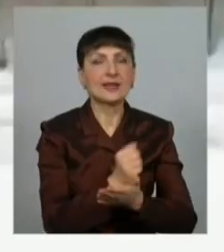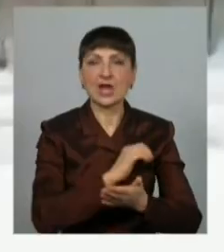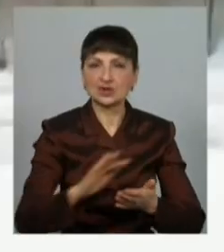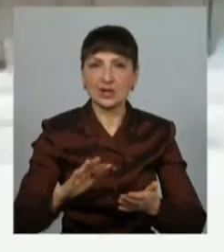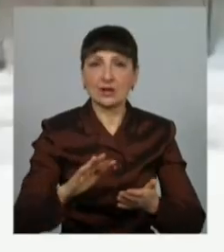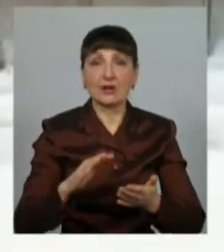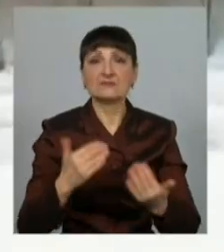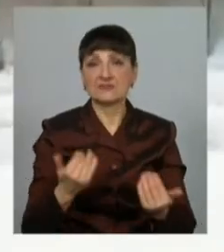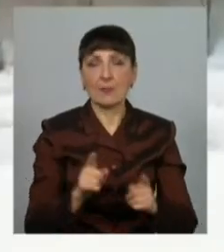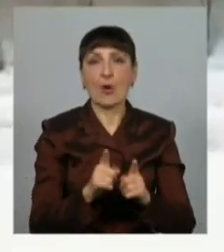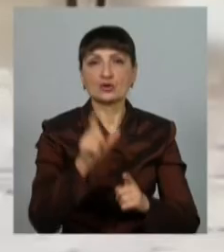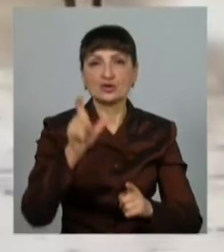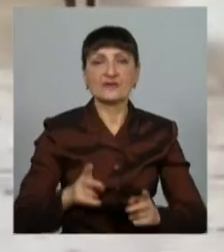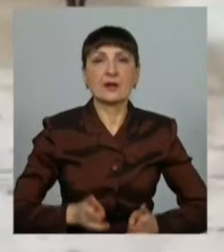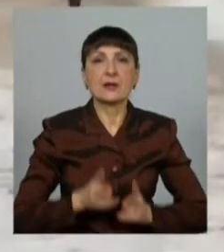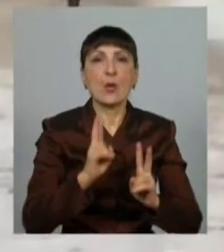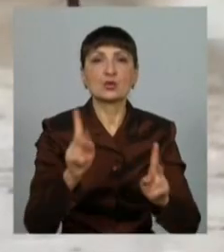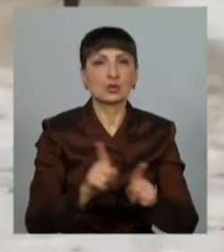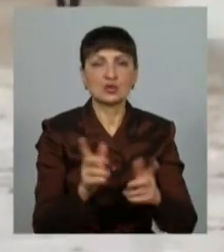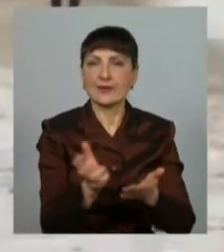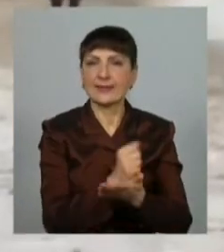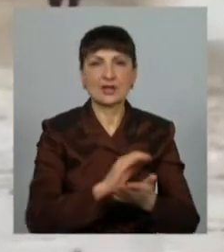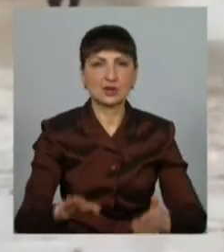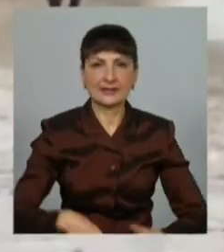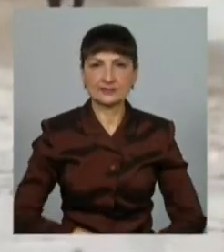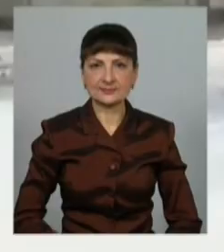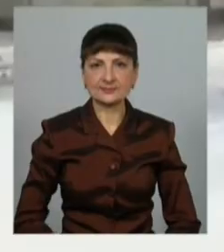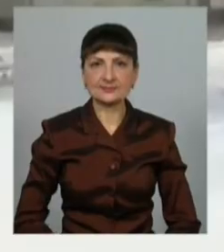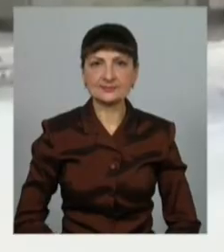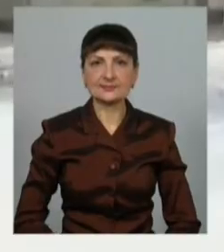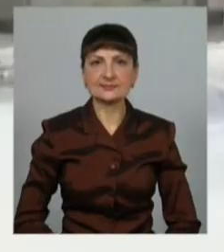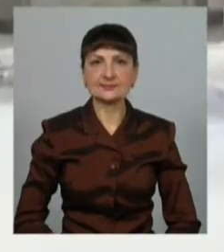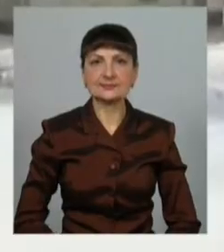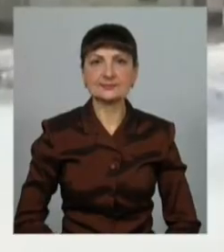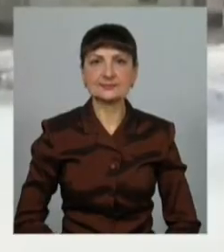Впрочем, как и лжетеррористов. Дана Килибаева, Сагентай Мунайтпасов, телеканал «Алматы».